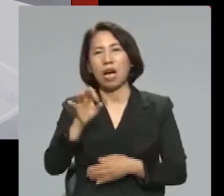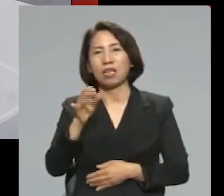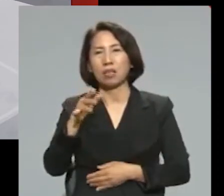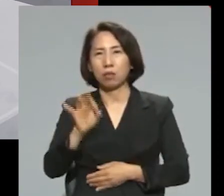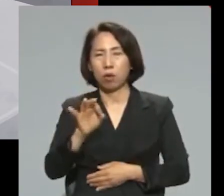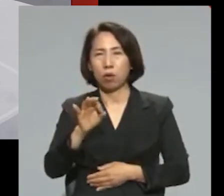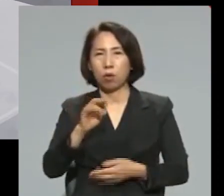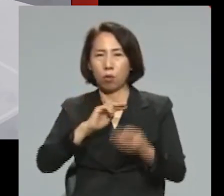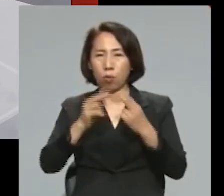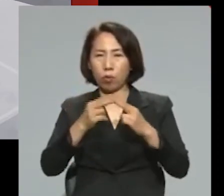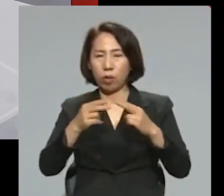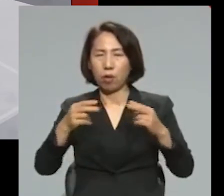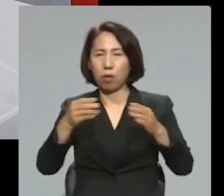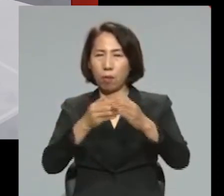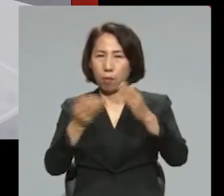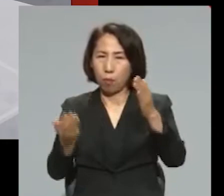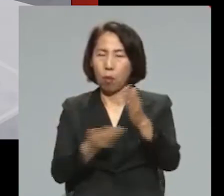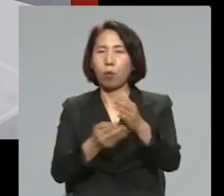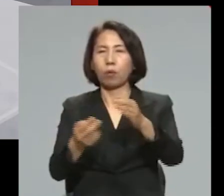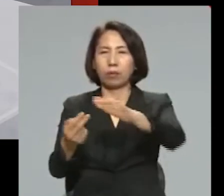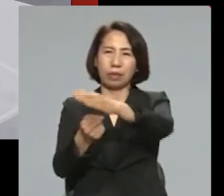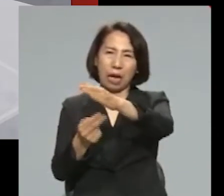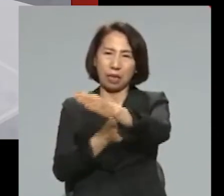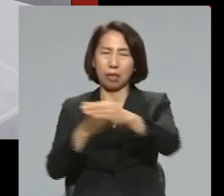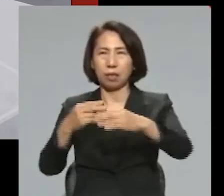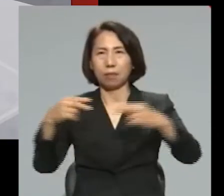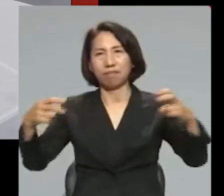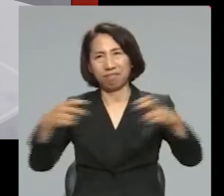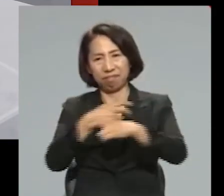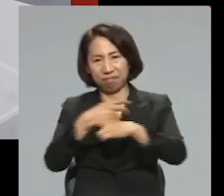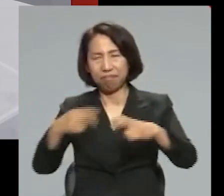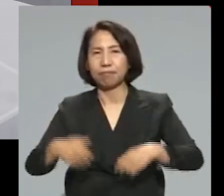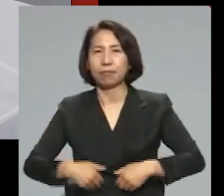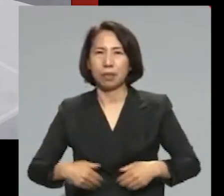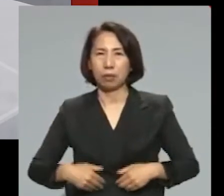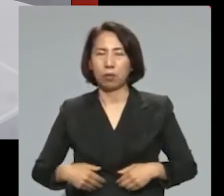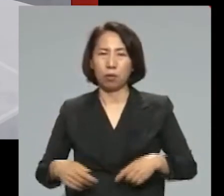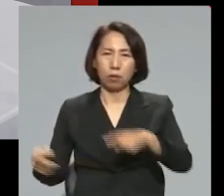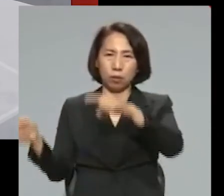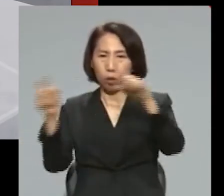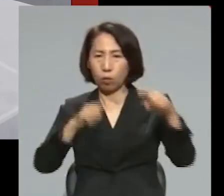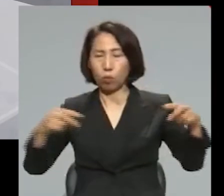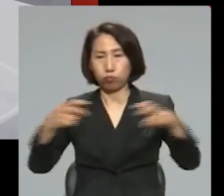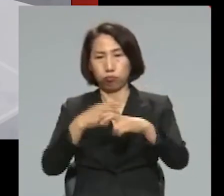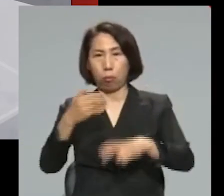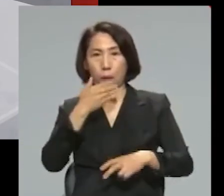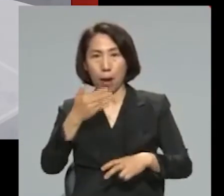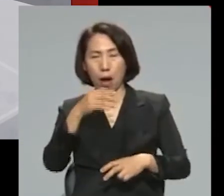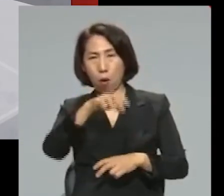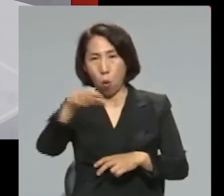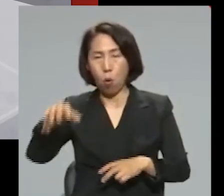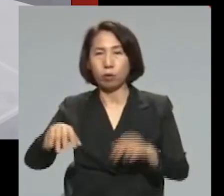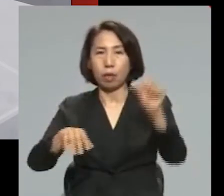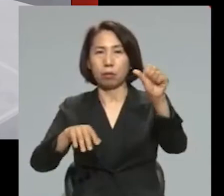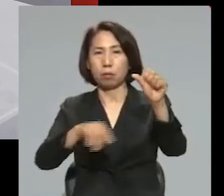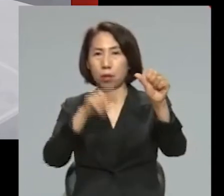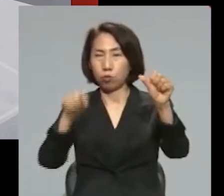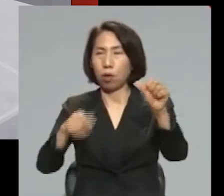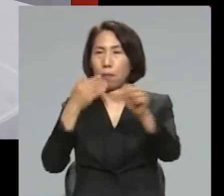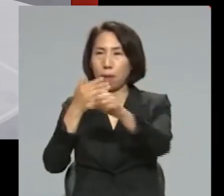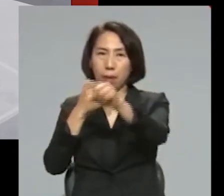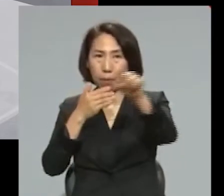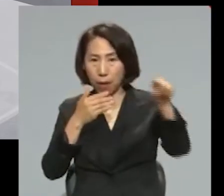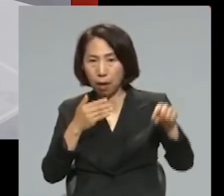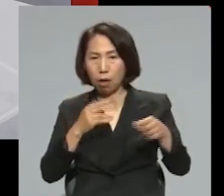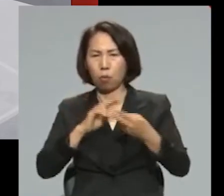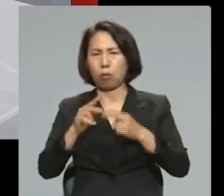강정고령포를 이제는 개통해야 합니다. 전국 2차로 교량을 갖춘 5개 보 중 고령포만 유일하게 차량 통행이 불가한